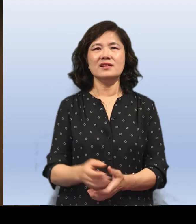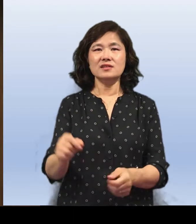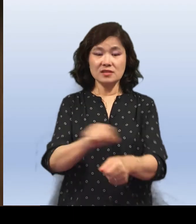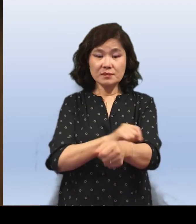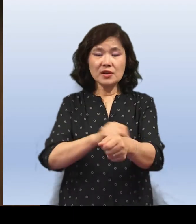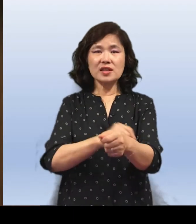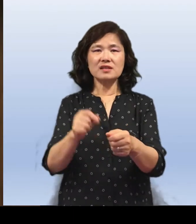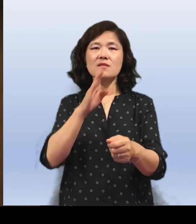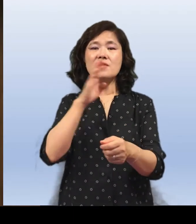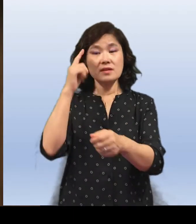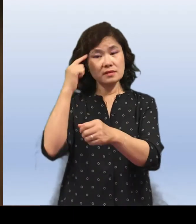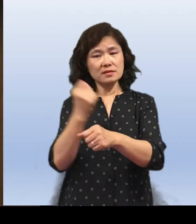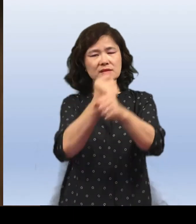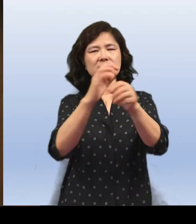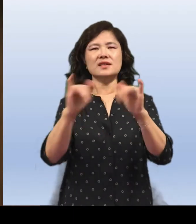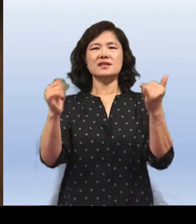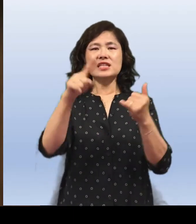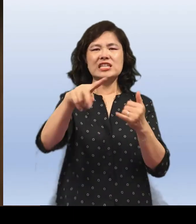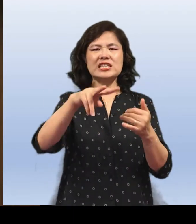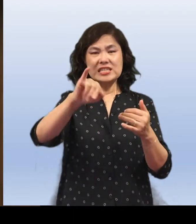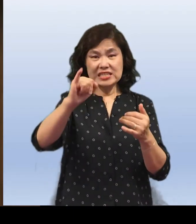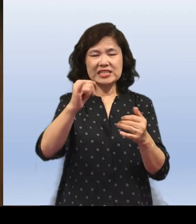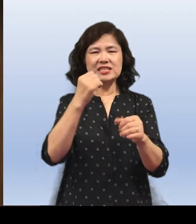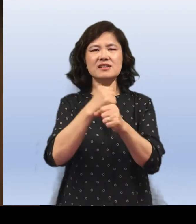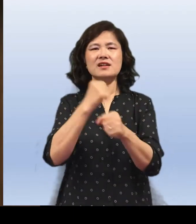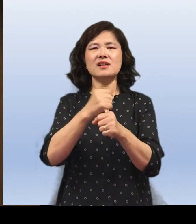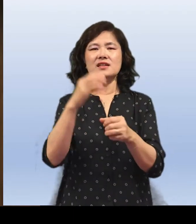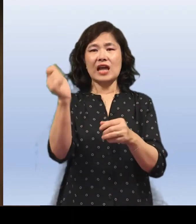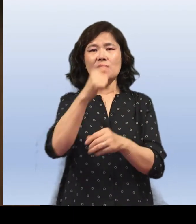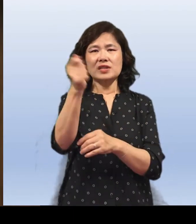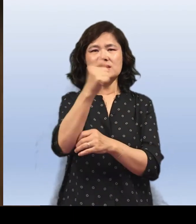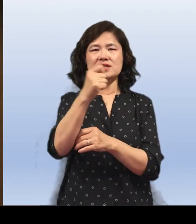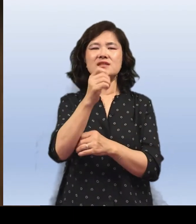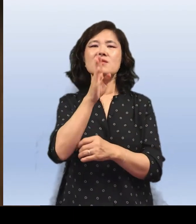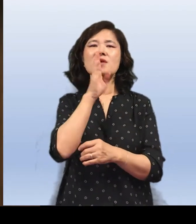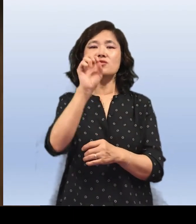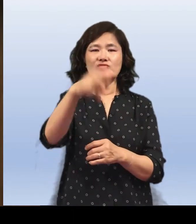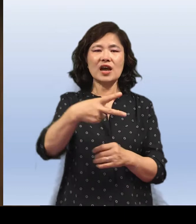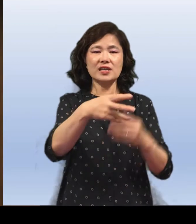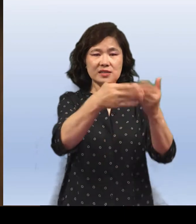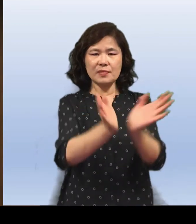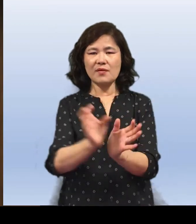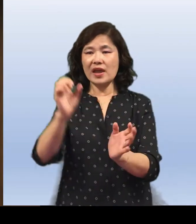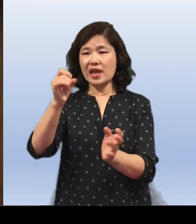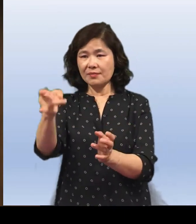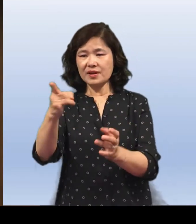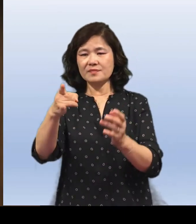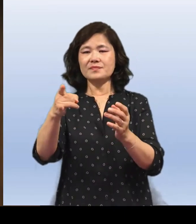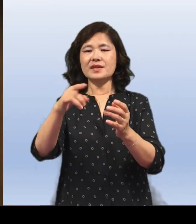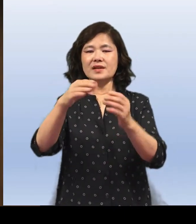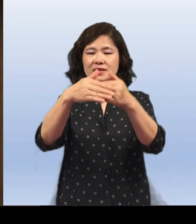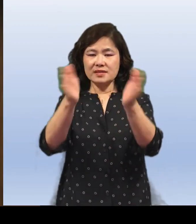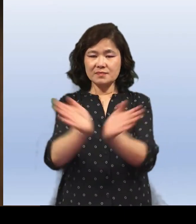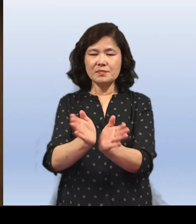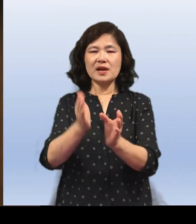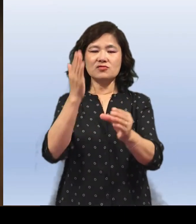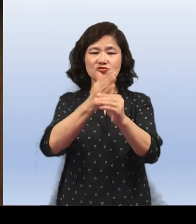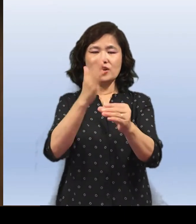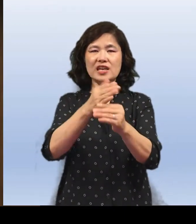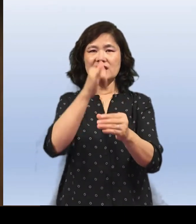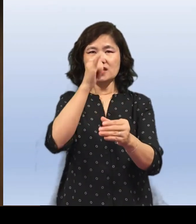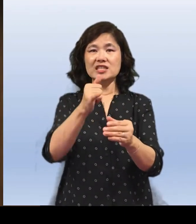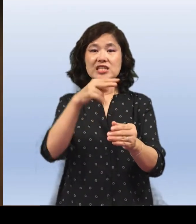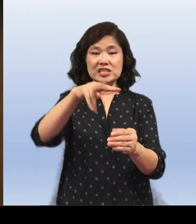특별히 학자들은 본시를 다윗이 유다 지파와 에브라임 지파 사이 중간 지대에 있는 시온의